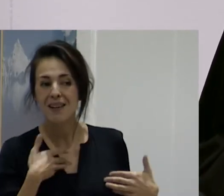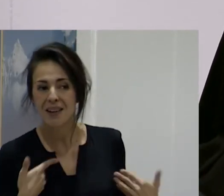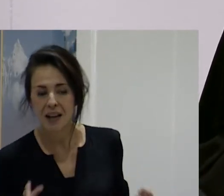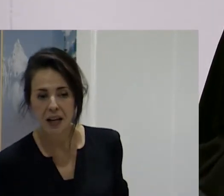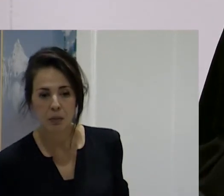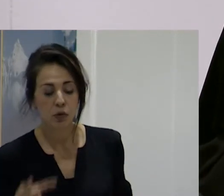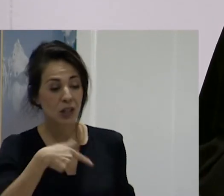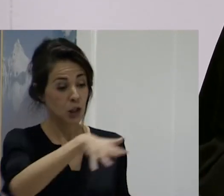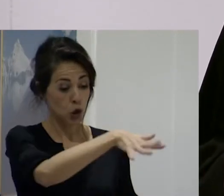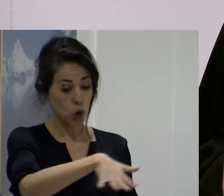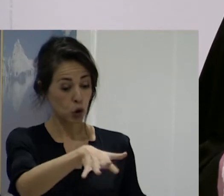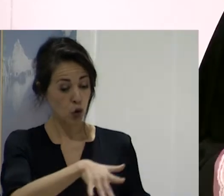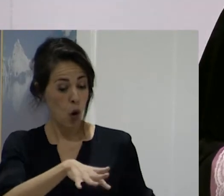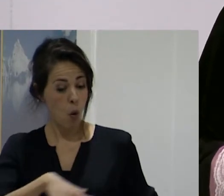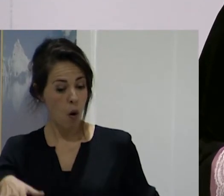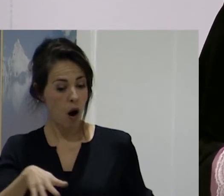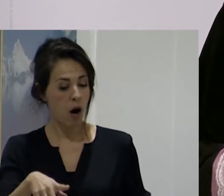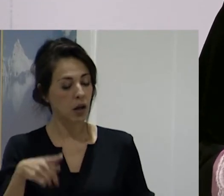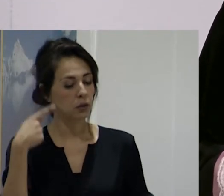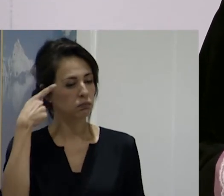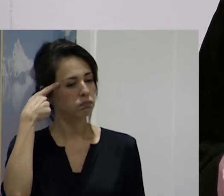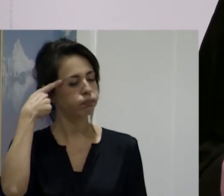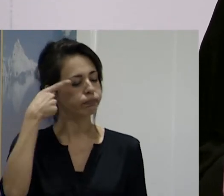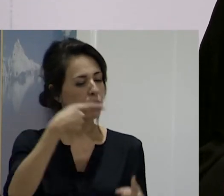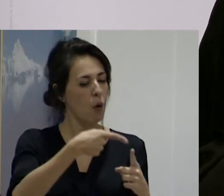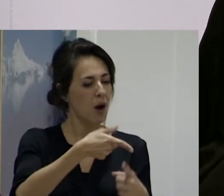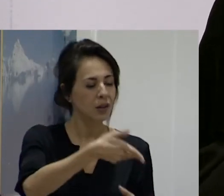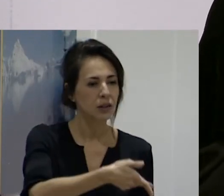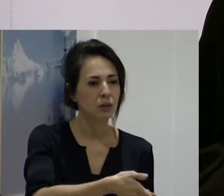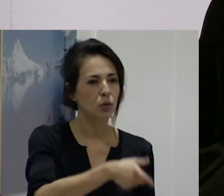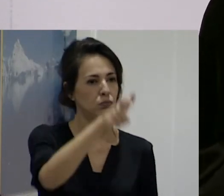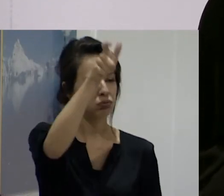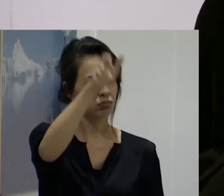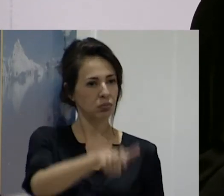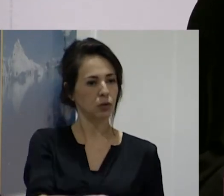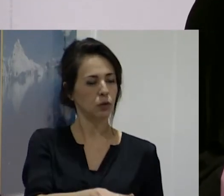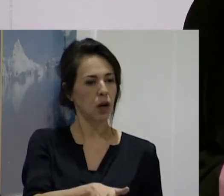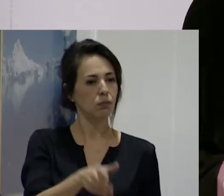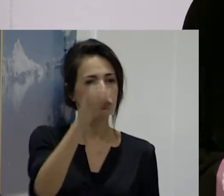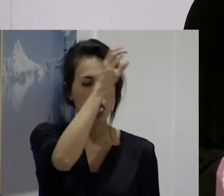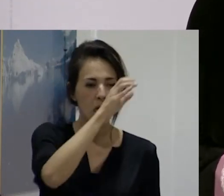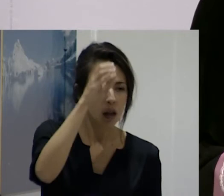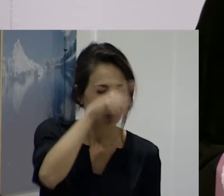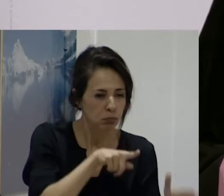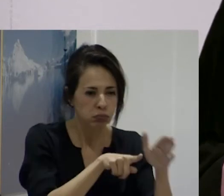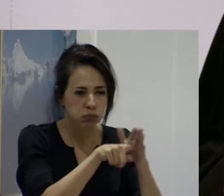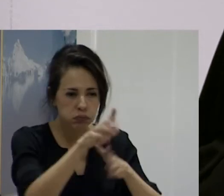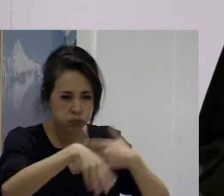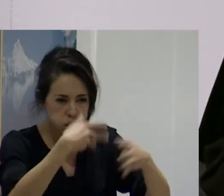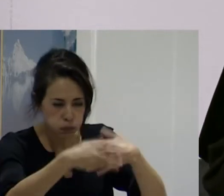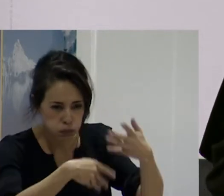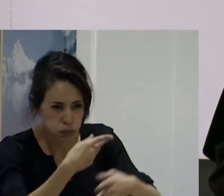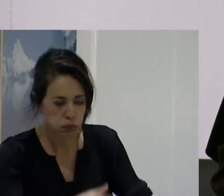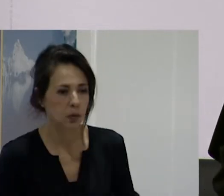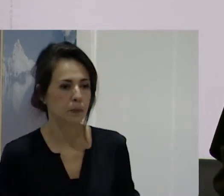identificar aquests llocs en la trajectòria científica i professional dels nous doctors honoris causa. De fet, la pròxima